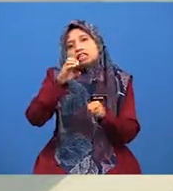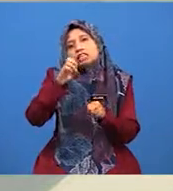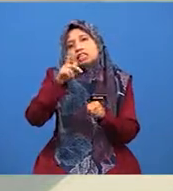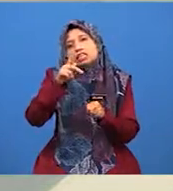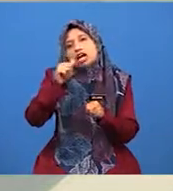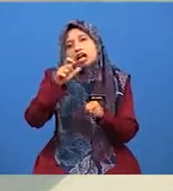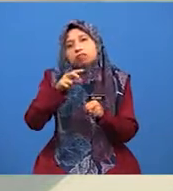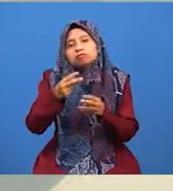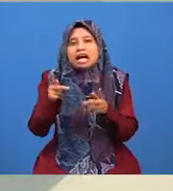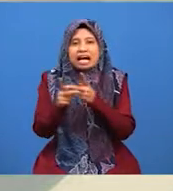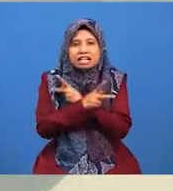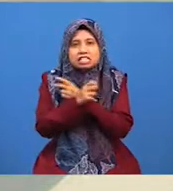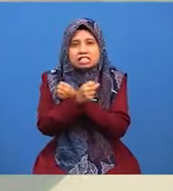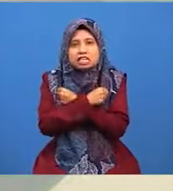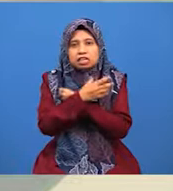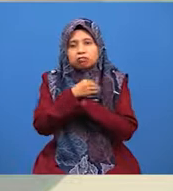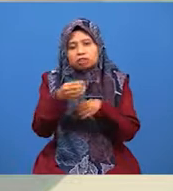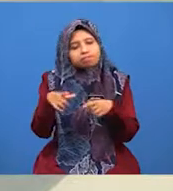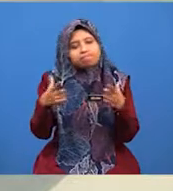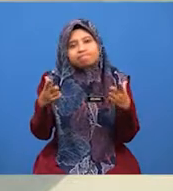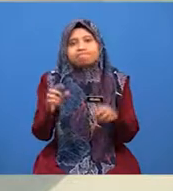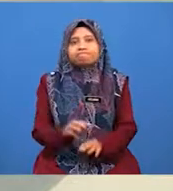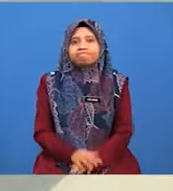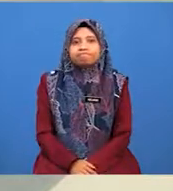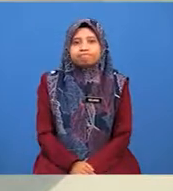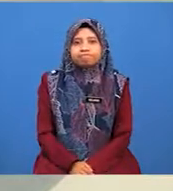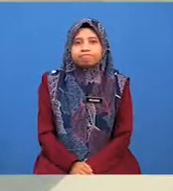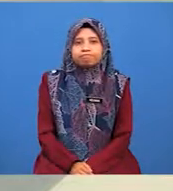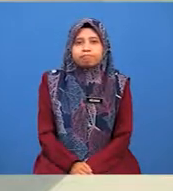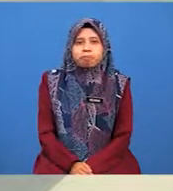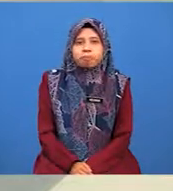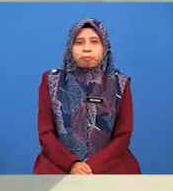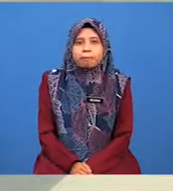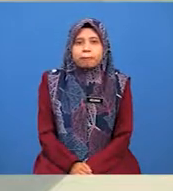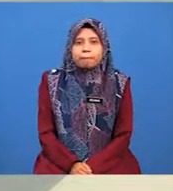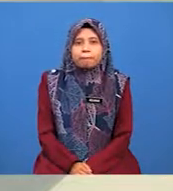kecekalan, nilai kasih sayang dan sebagainya.